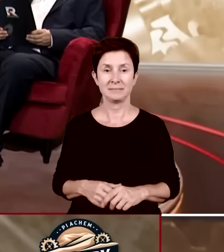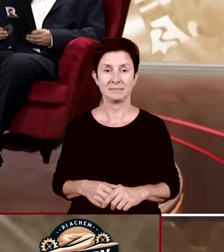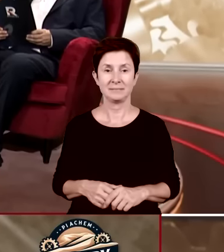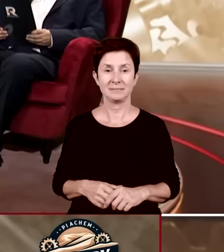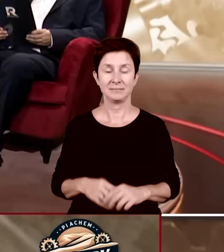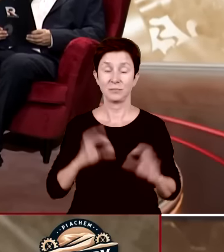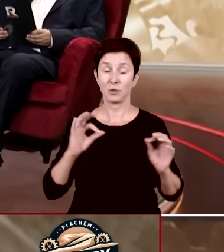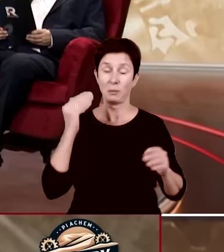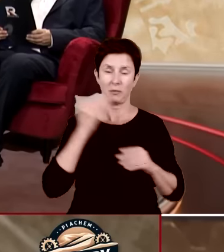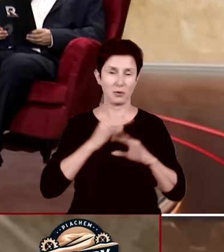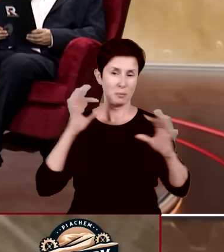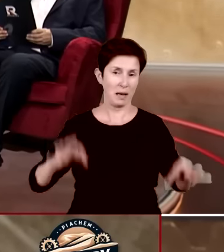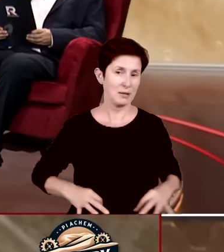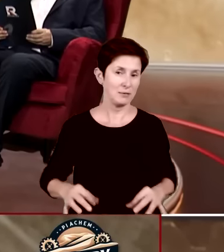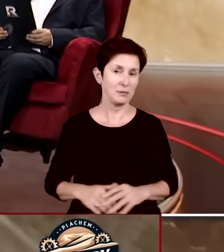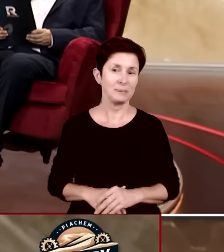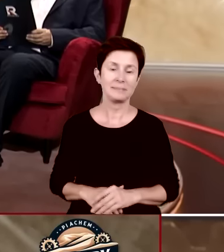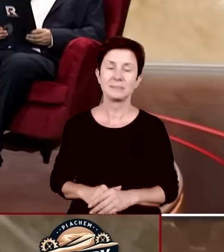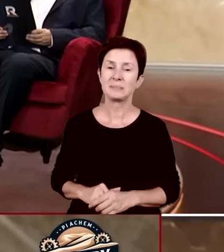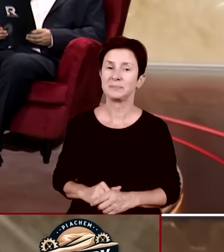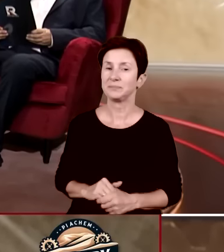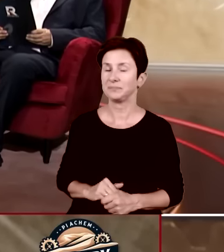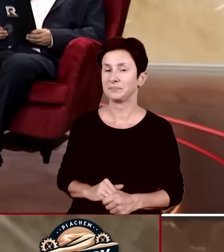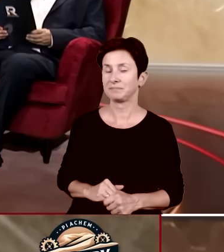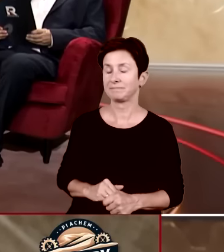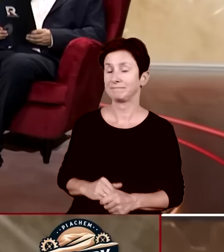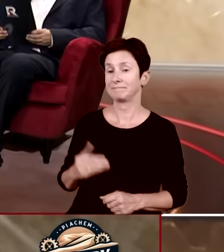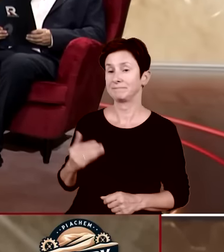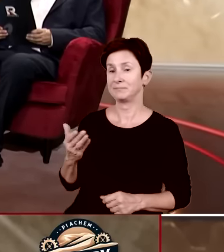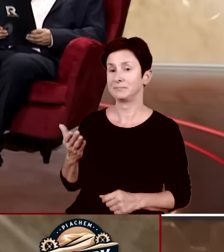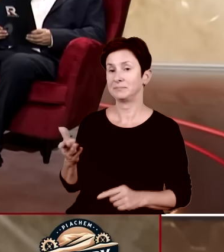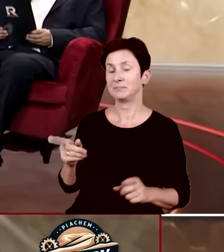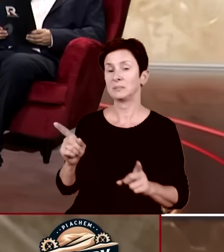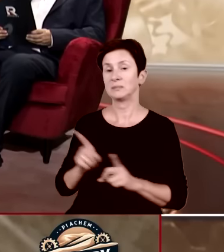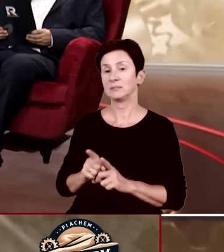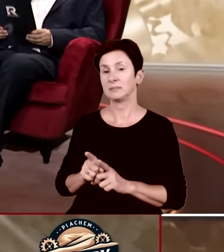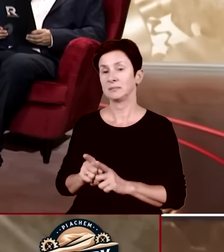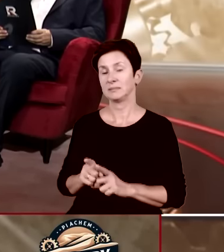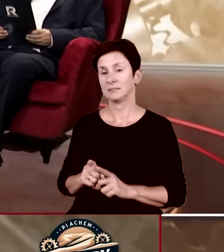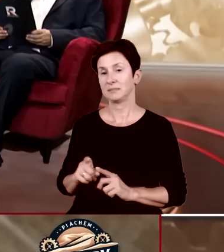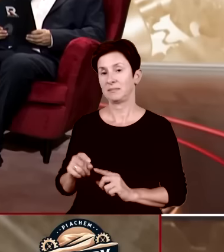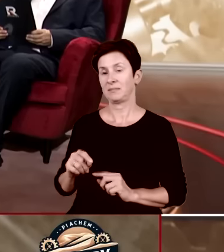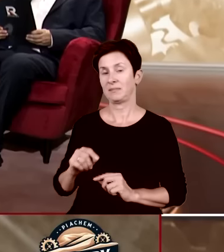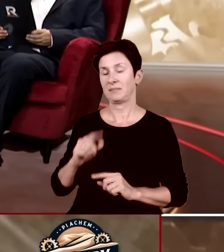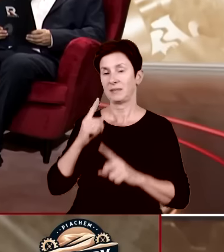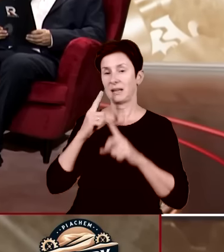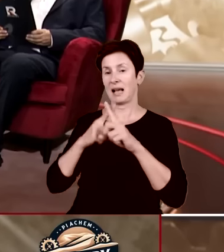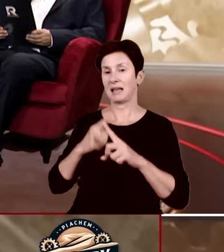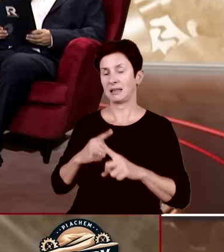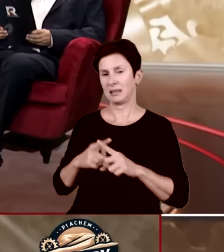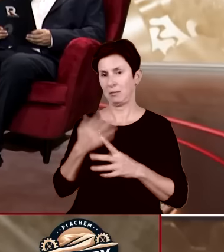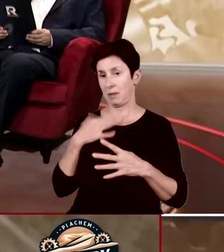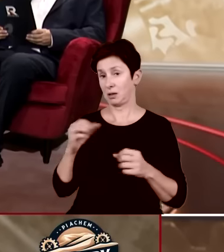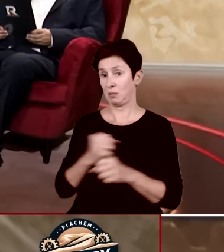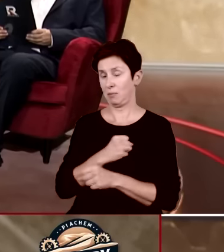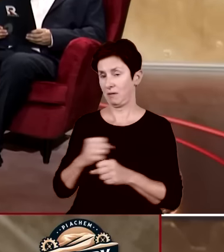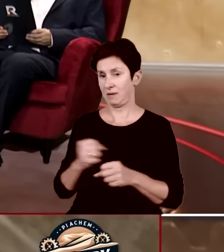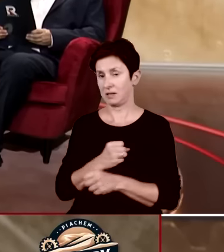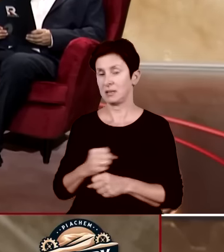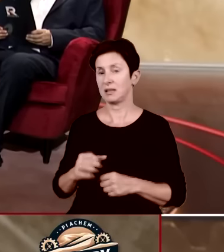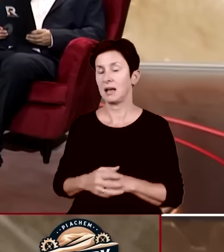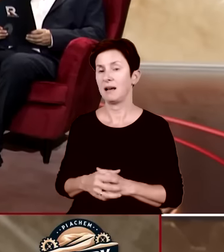Dobry wieczór państwu. Jest Ola, no i jest ankieta jest nasza, bardzo poważna, utrzymana